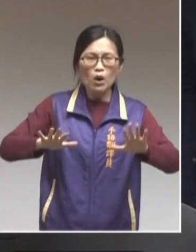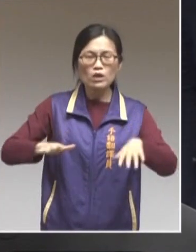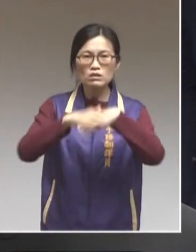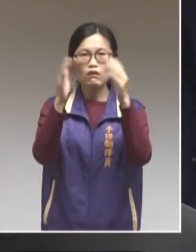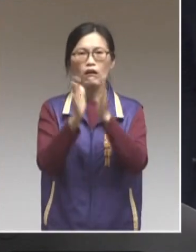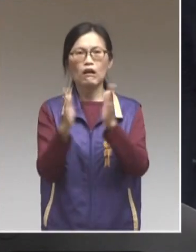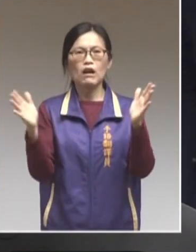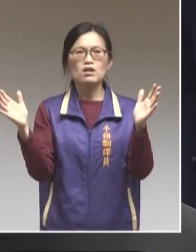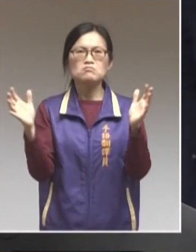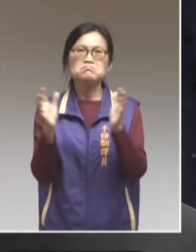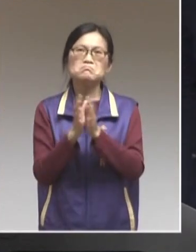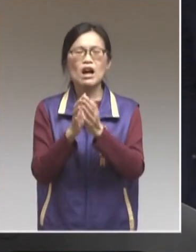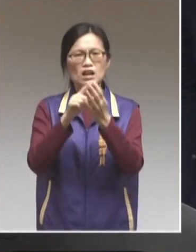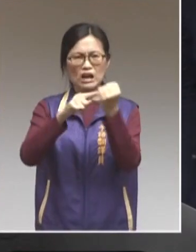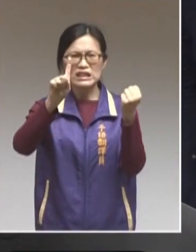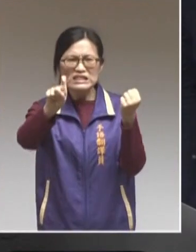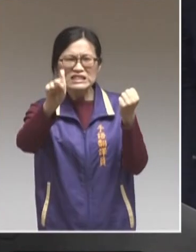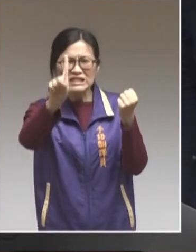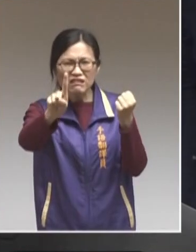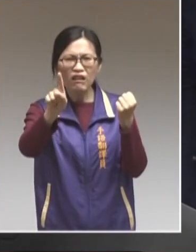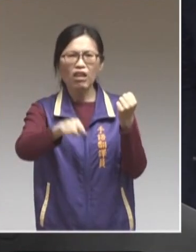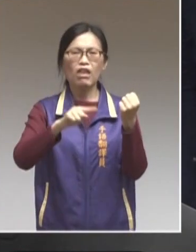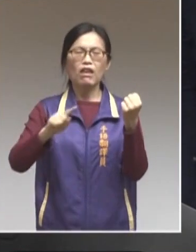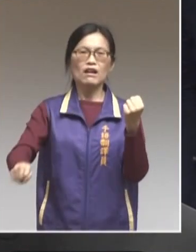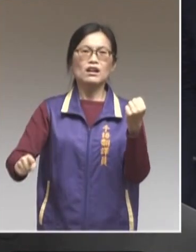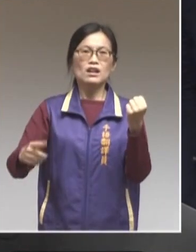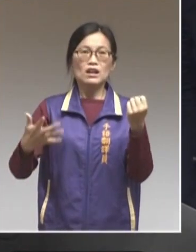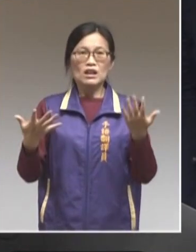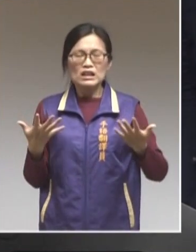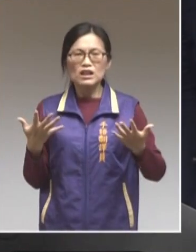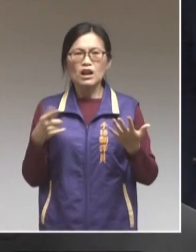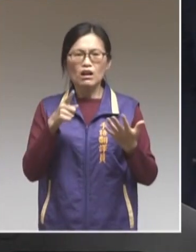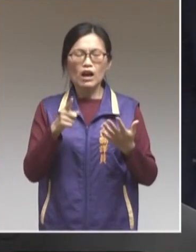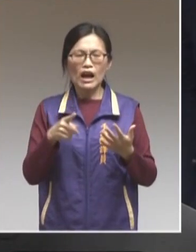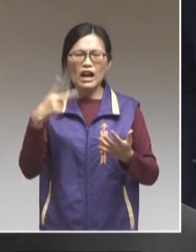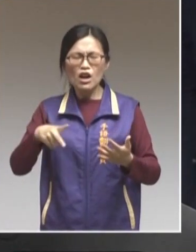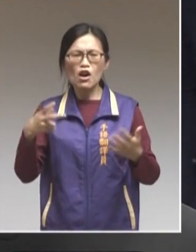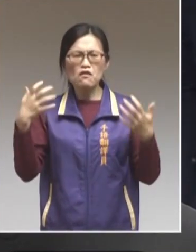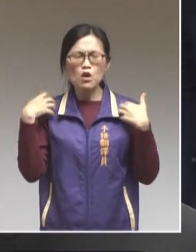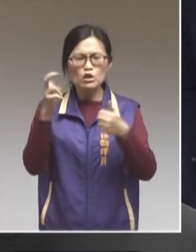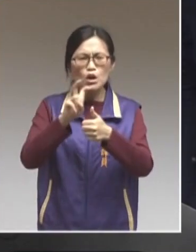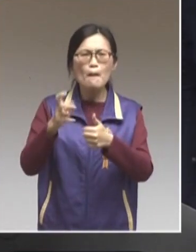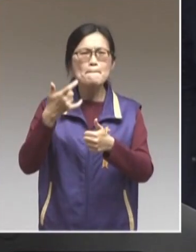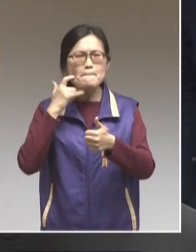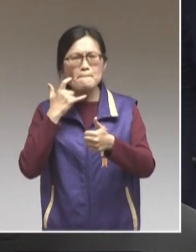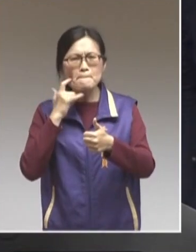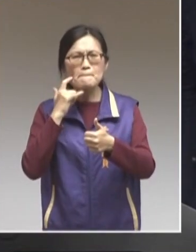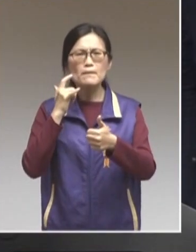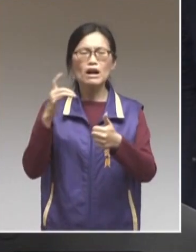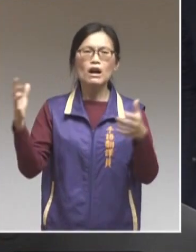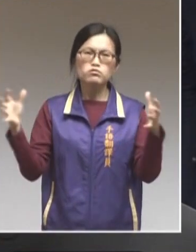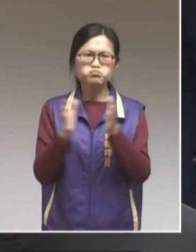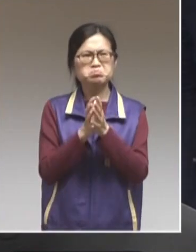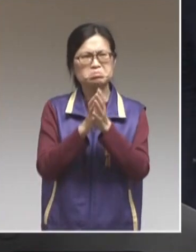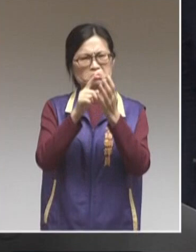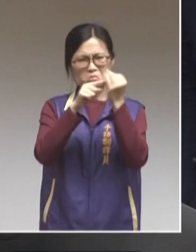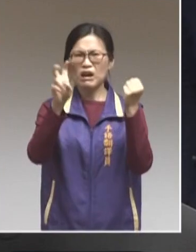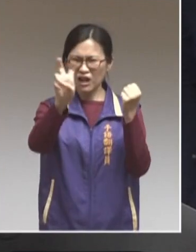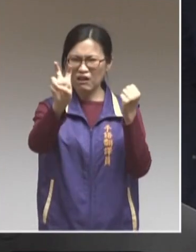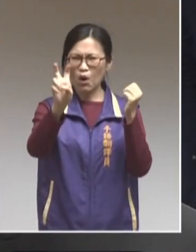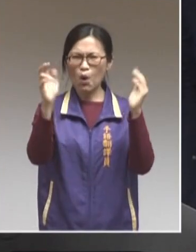确诊了11位。连同这个主要的照顾者这个部分，总共已经将近20位确